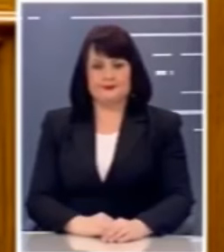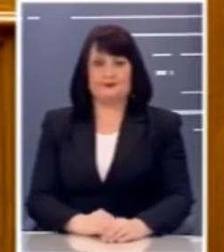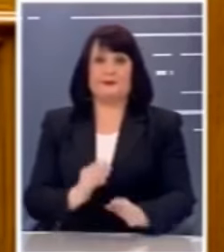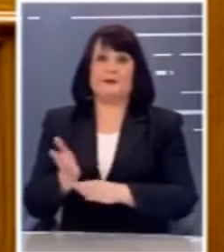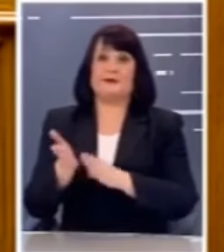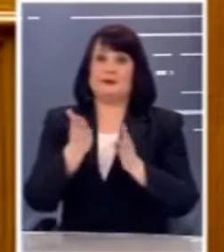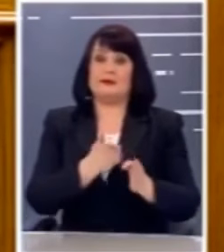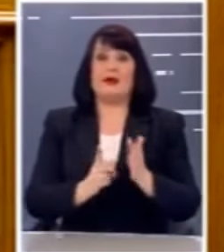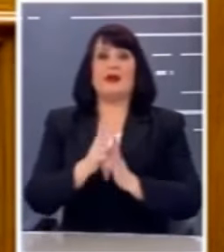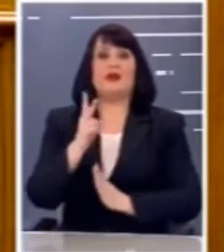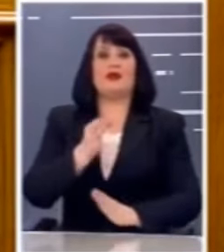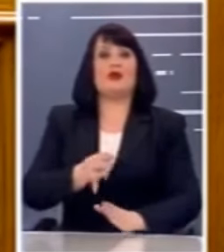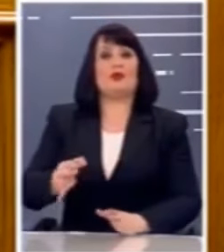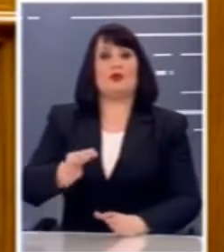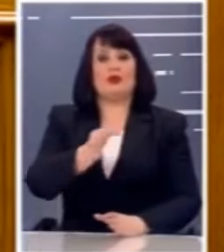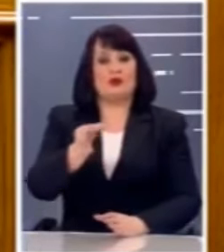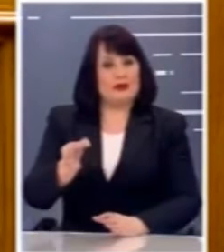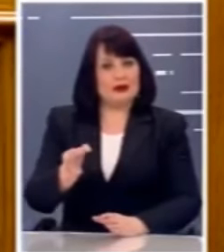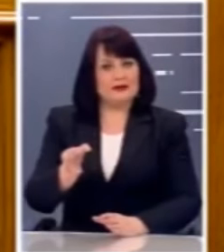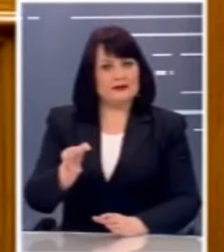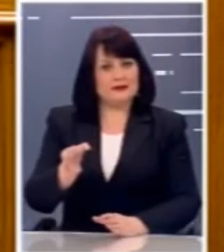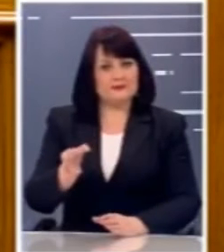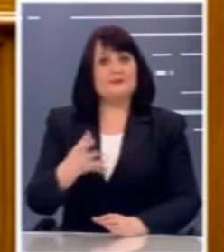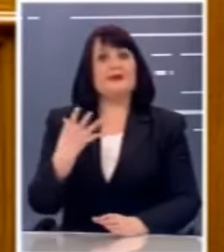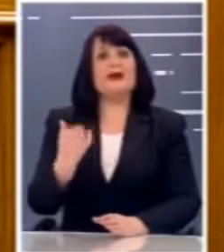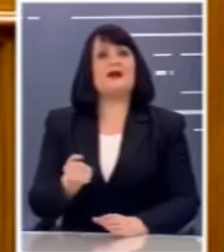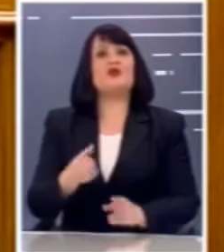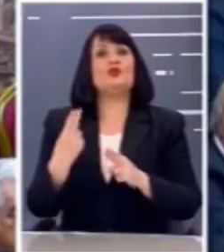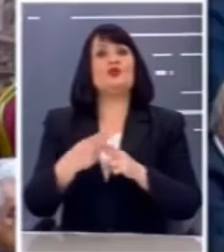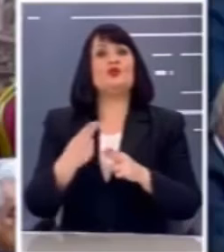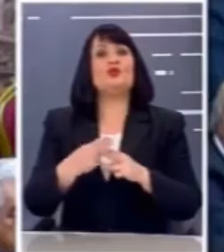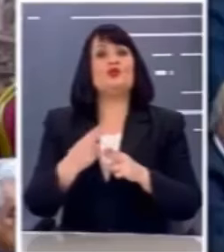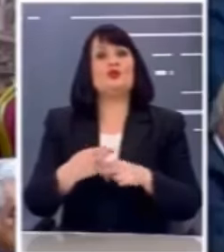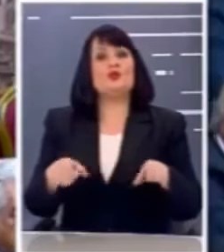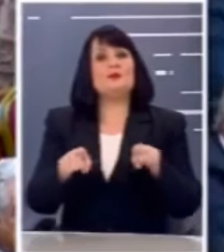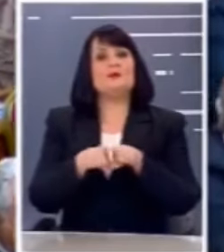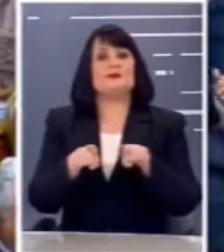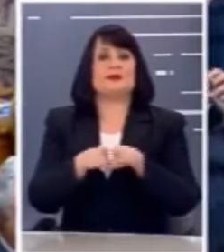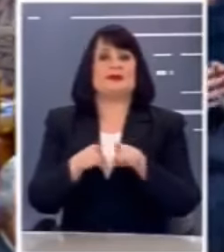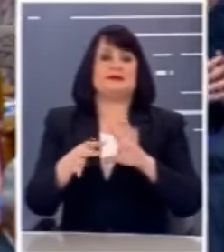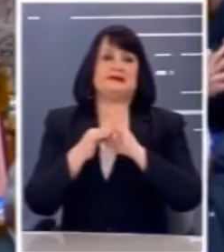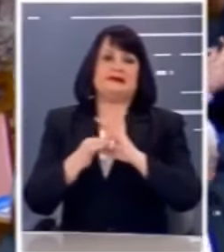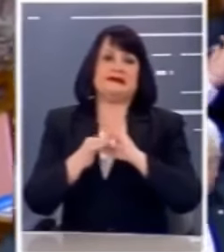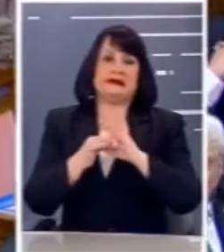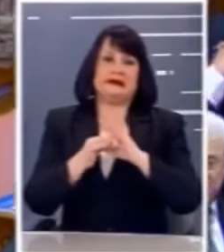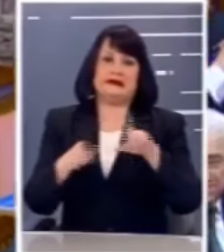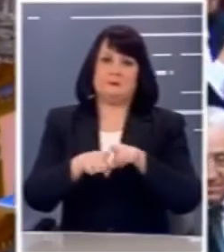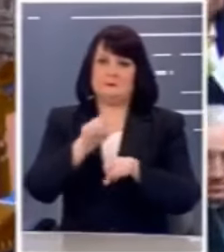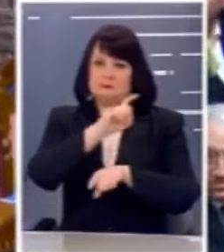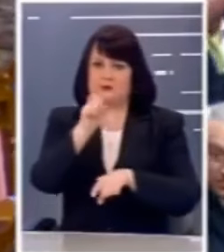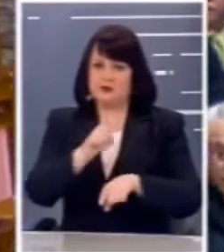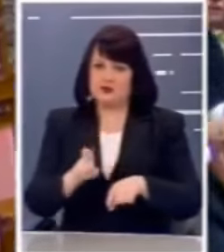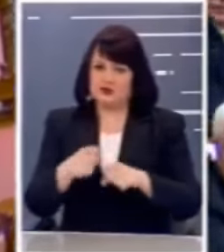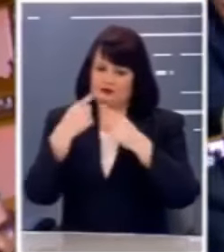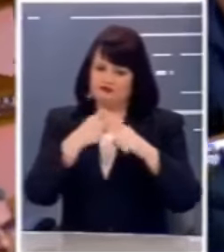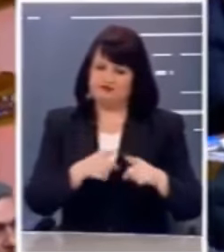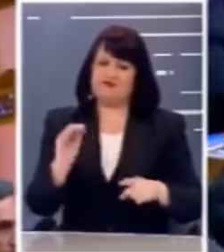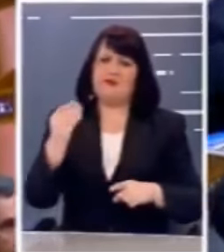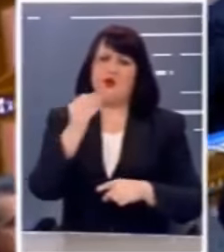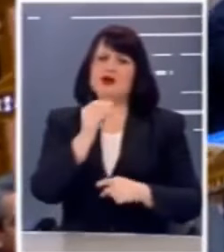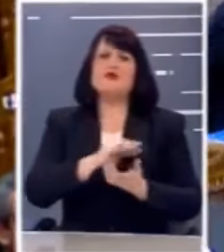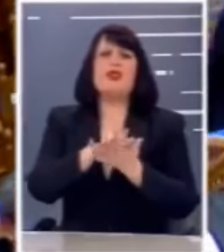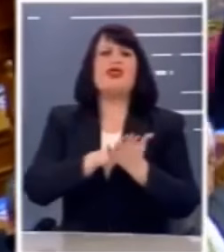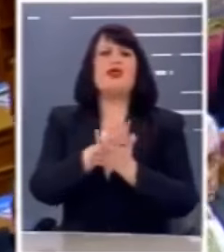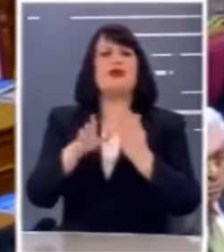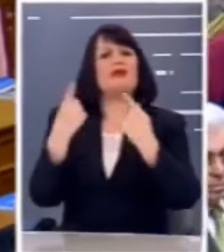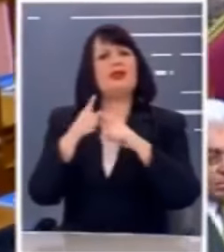Ταυτόχρονα όμως τα Δωδεκάνησα υπήρξαν πάντα χώρο συνύπαρξης και συνεργασίας διαφορετικών πολιτισμών και